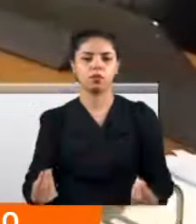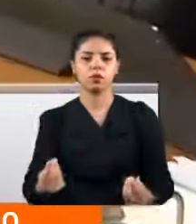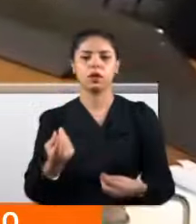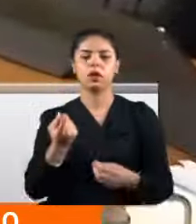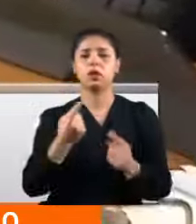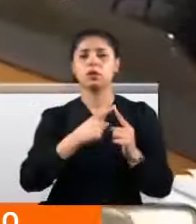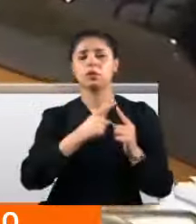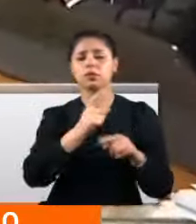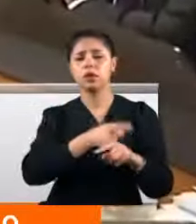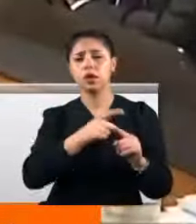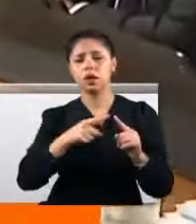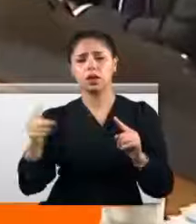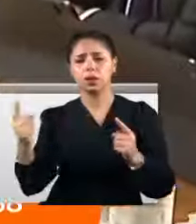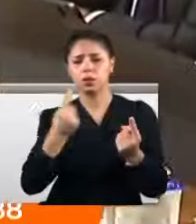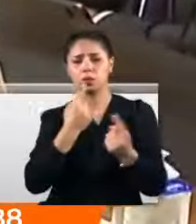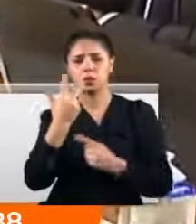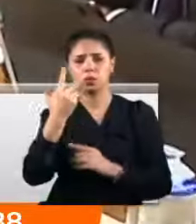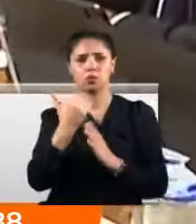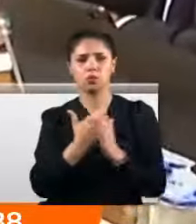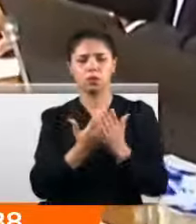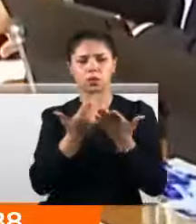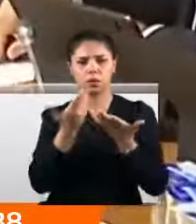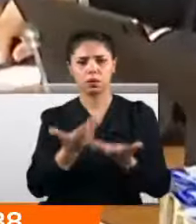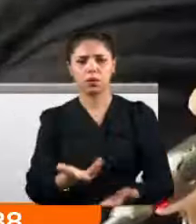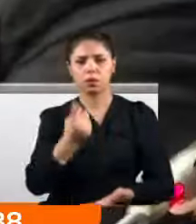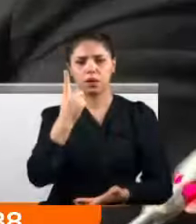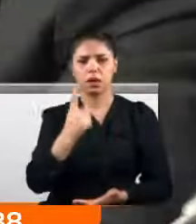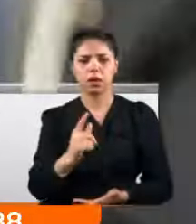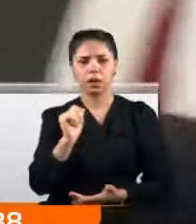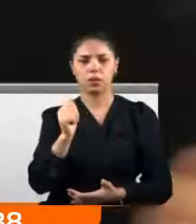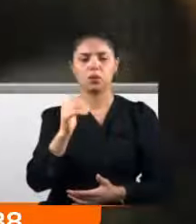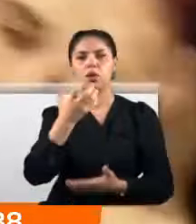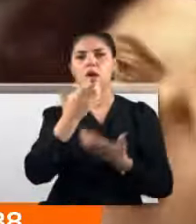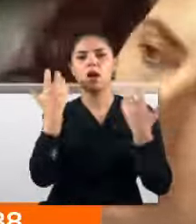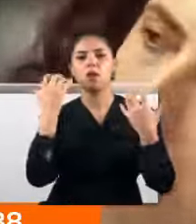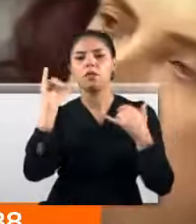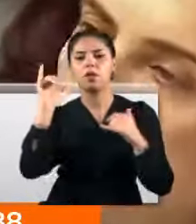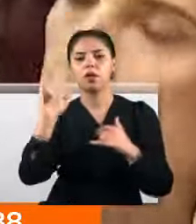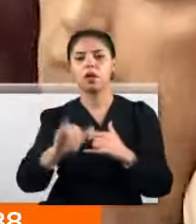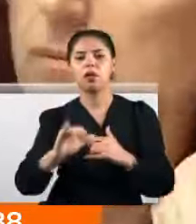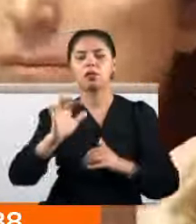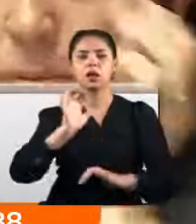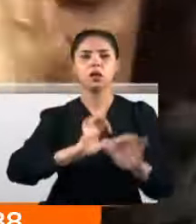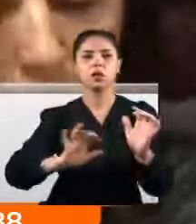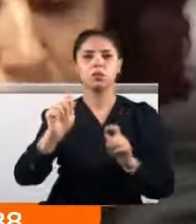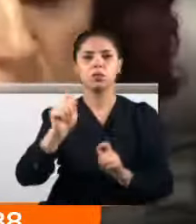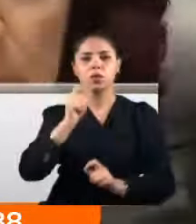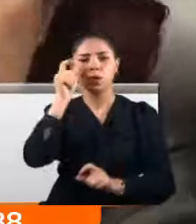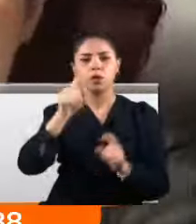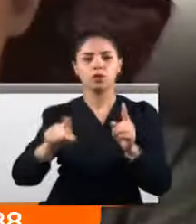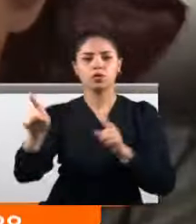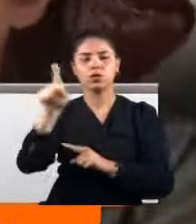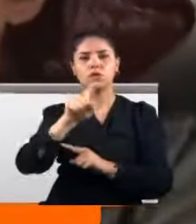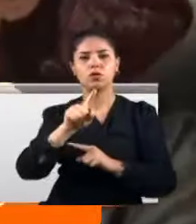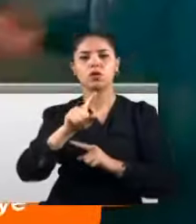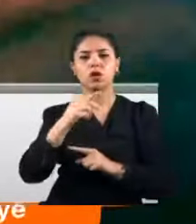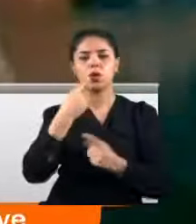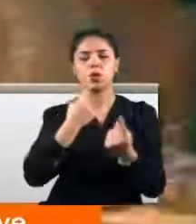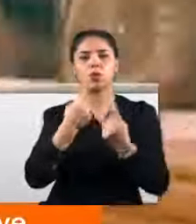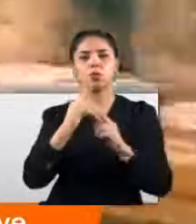Saatlerce görüşülüp 3 maddenin kabul edildiği ilk güne hayvan hakları savunucularının görüşmeleri sabote etmesi damga